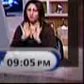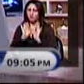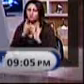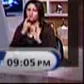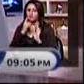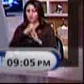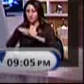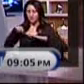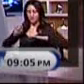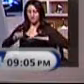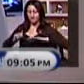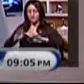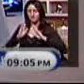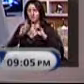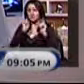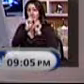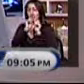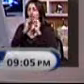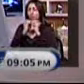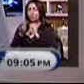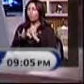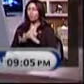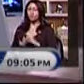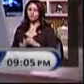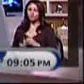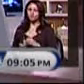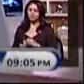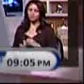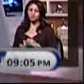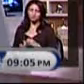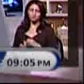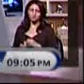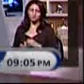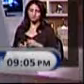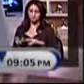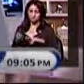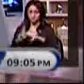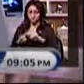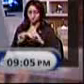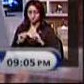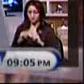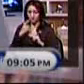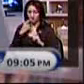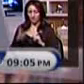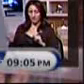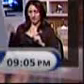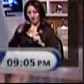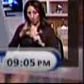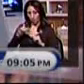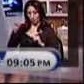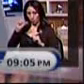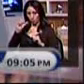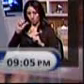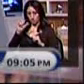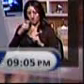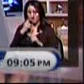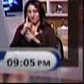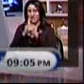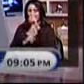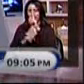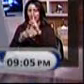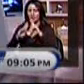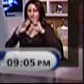وانا كنت من نشوف اصلاح القضاء ازاي دكتور علاء؟ يعني انت، احنا جربنا الاخوان في النائب العام عبد المجيد